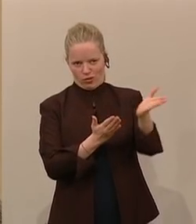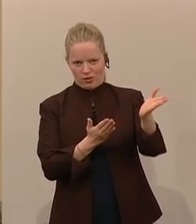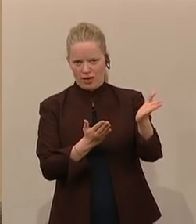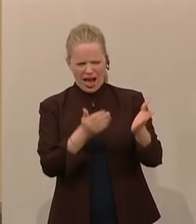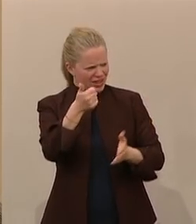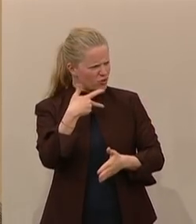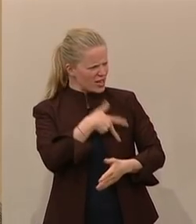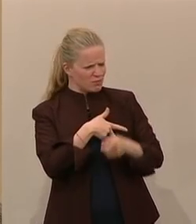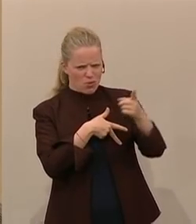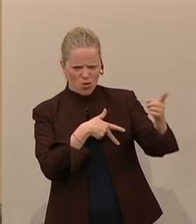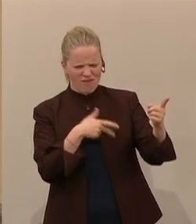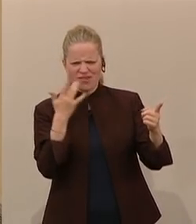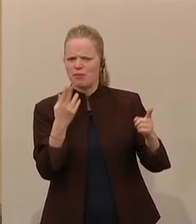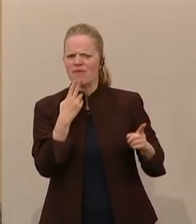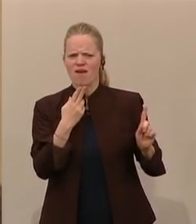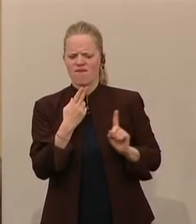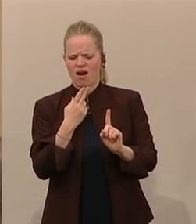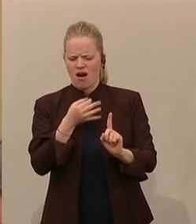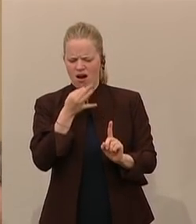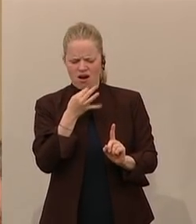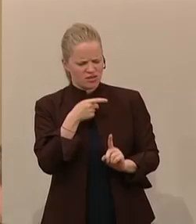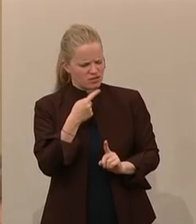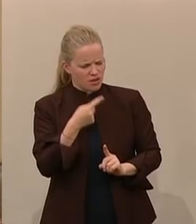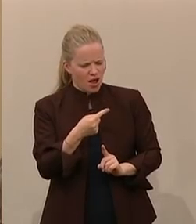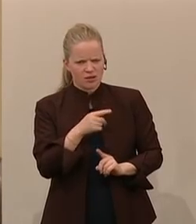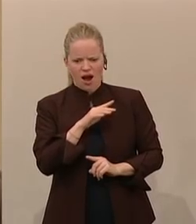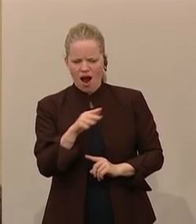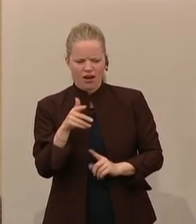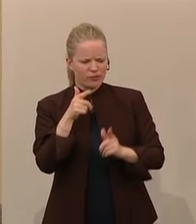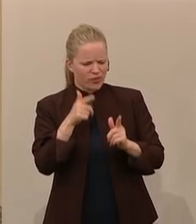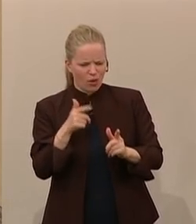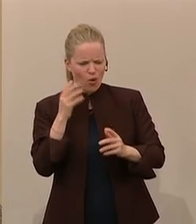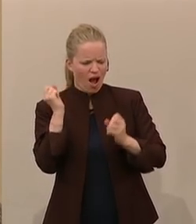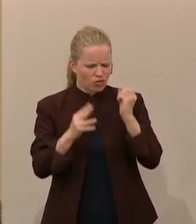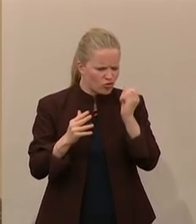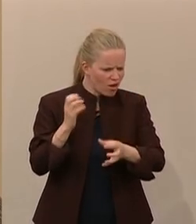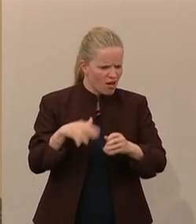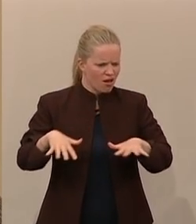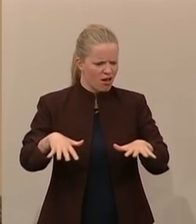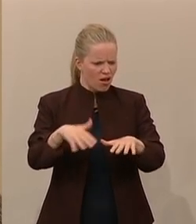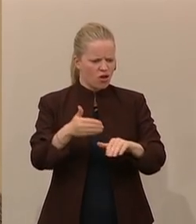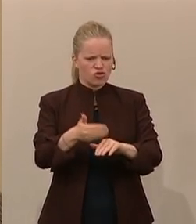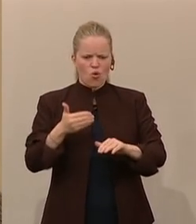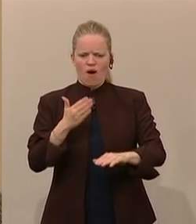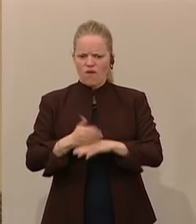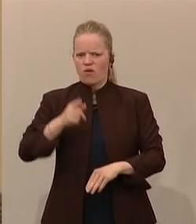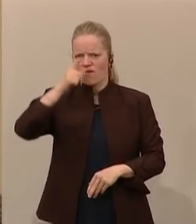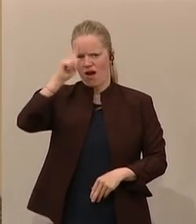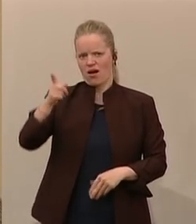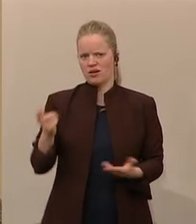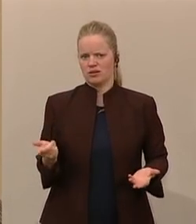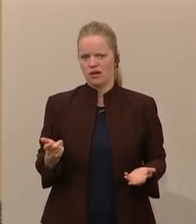war, ist heute rausgekommen und hat gesagt, bei allen Terroranschlägen wussten wir im